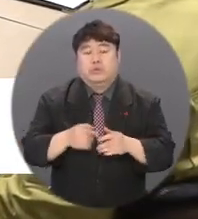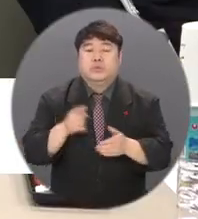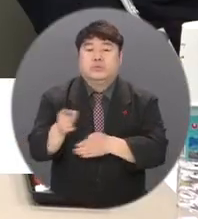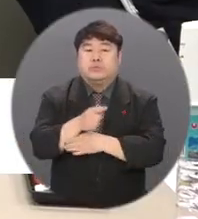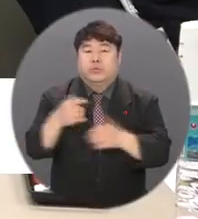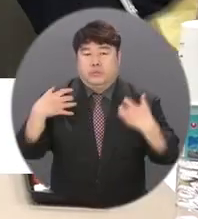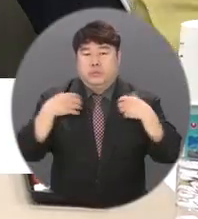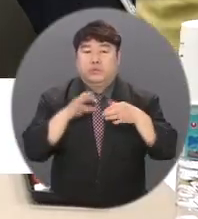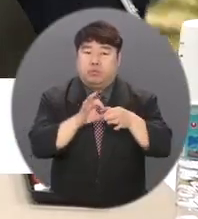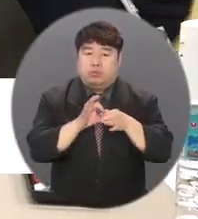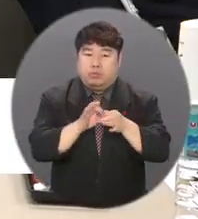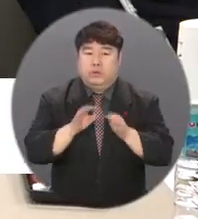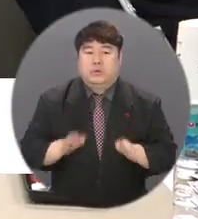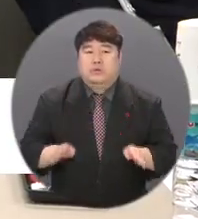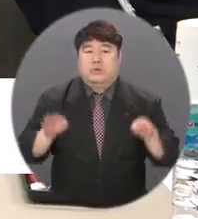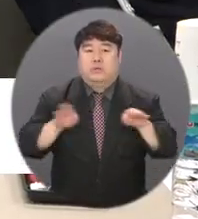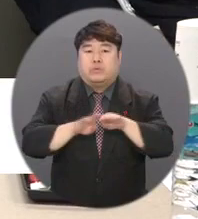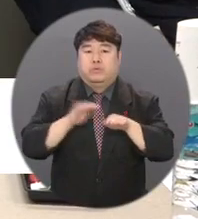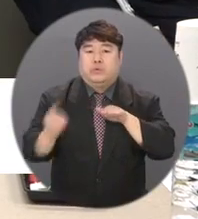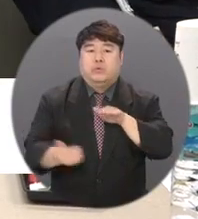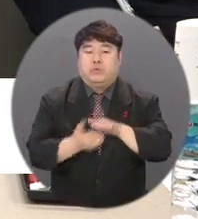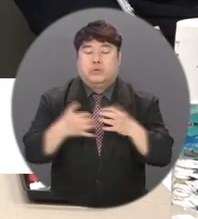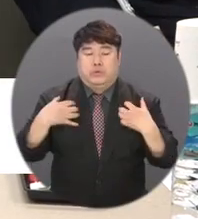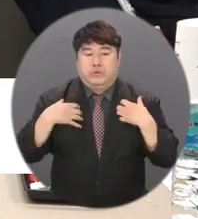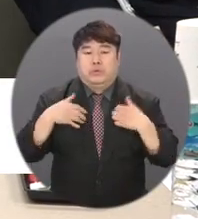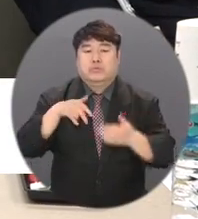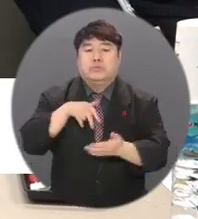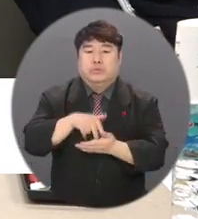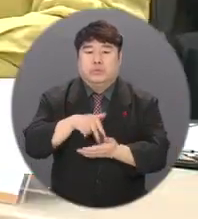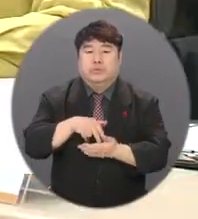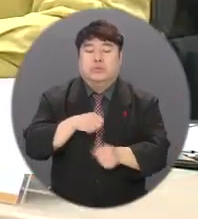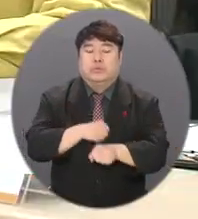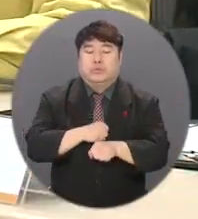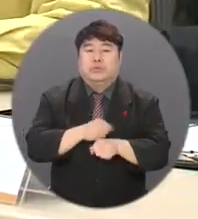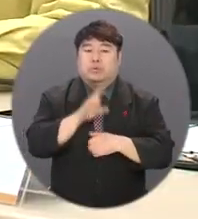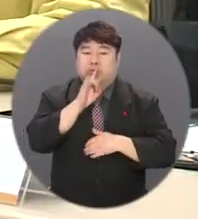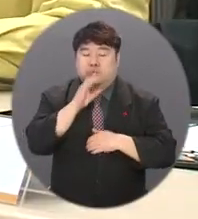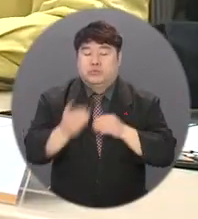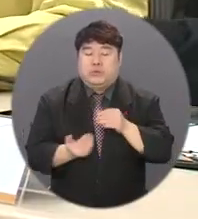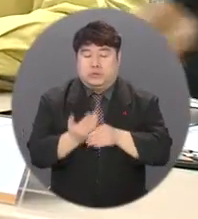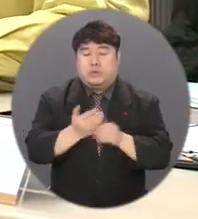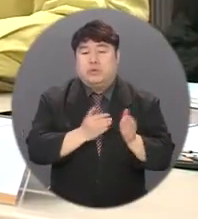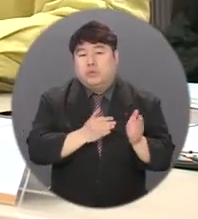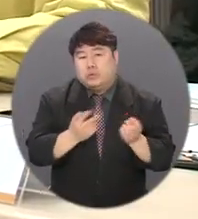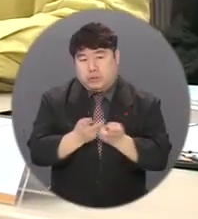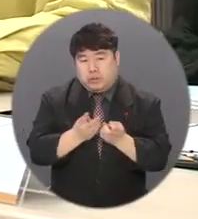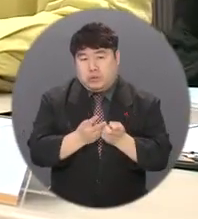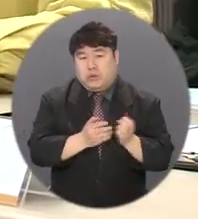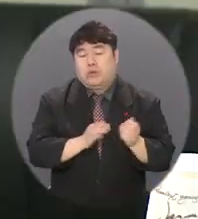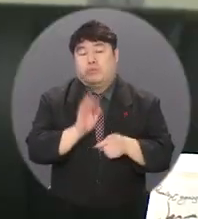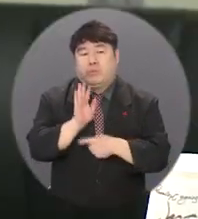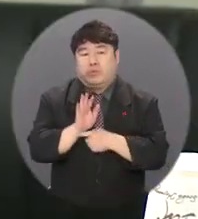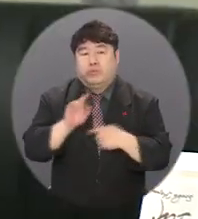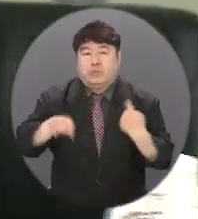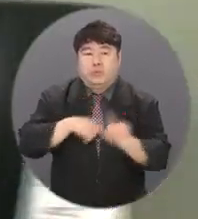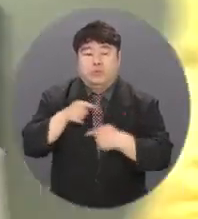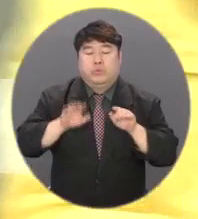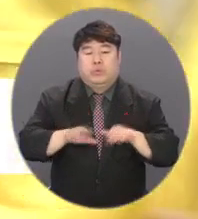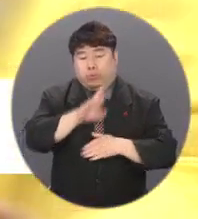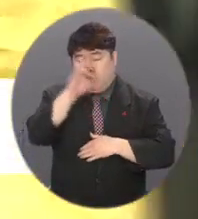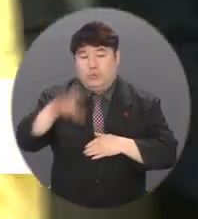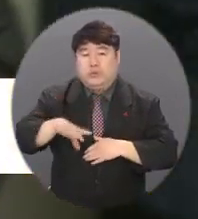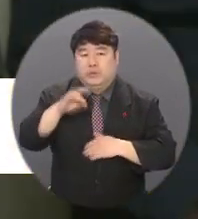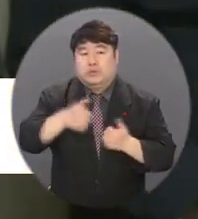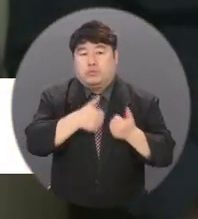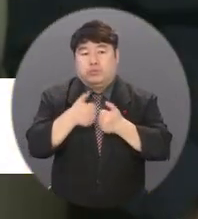등 관계기관 으로 구성된 범정부 차원의 중앙 사고 수습 대책 본 보도가 동 됐습니다 오늘은 우 첫